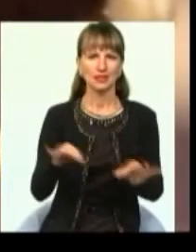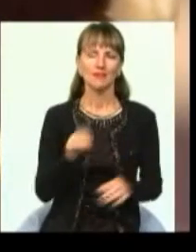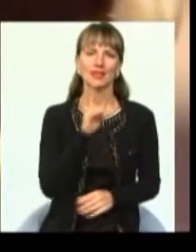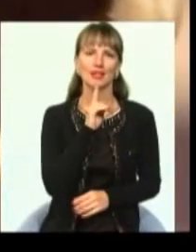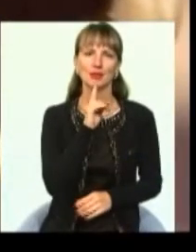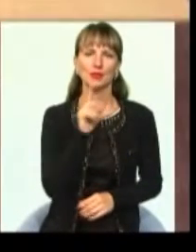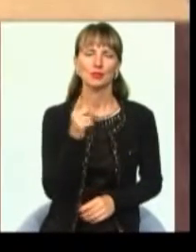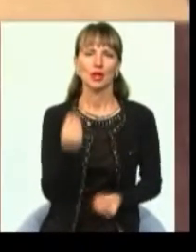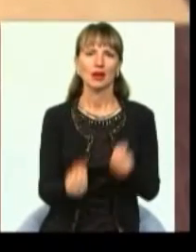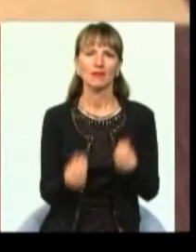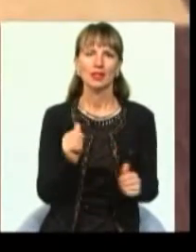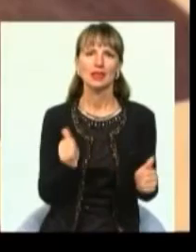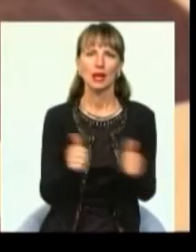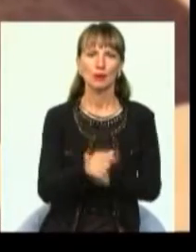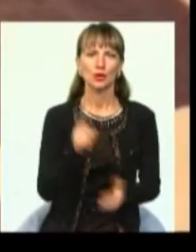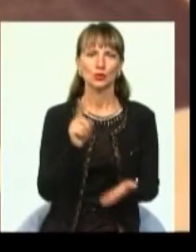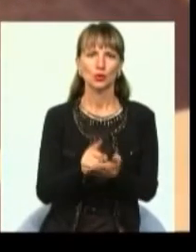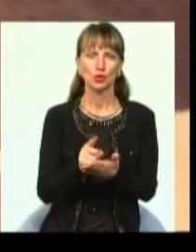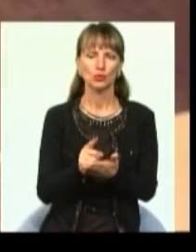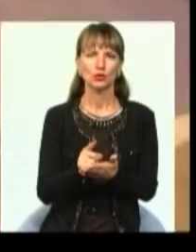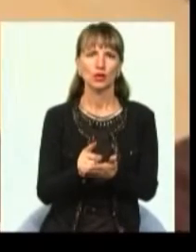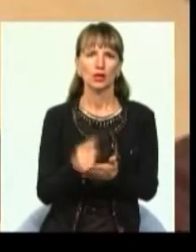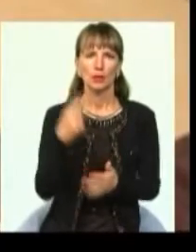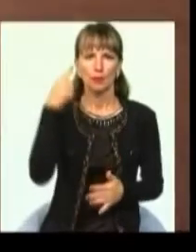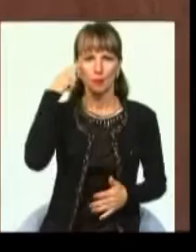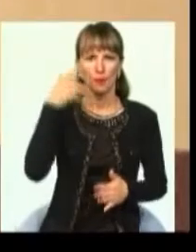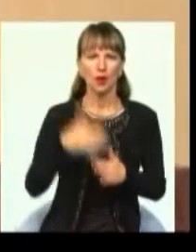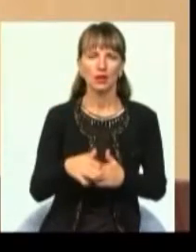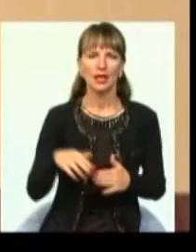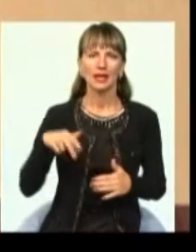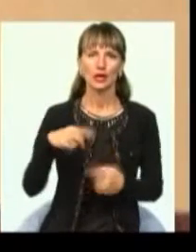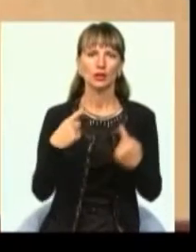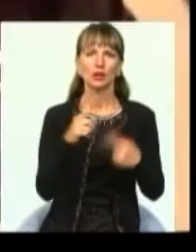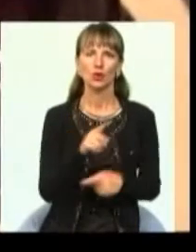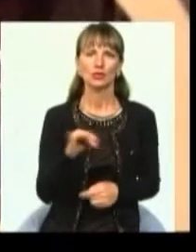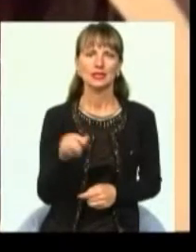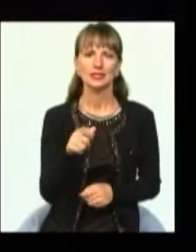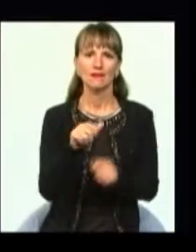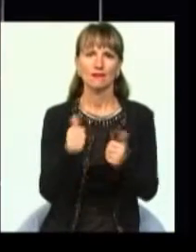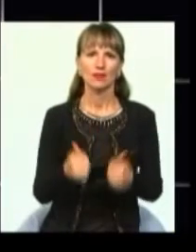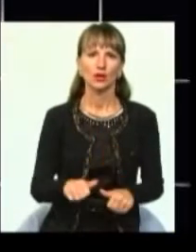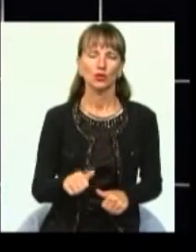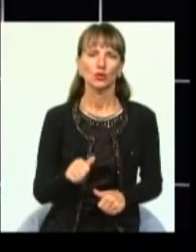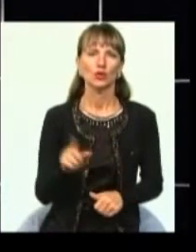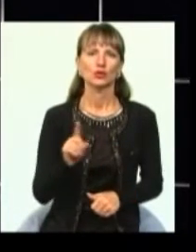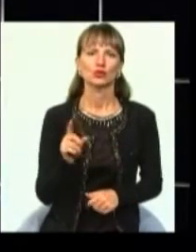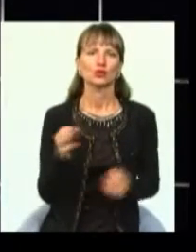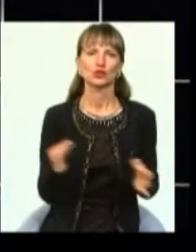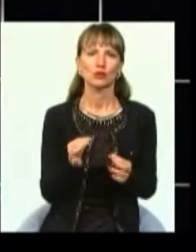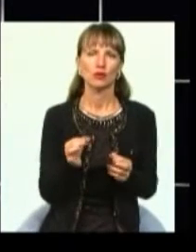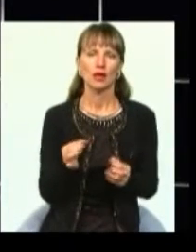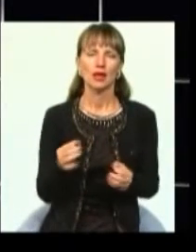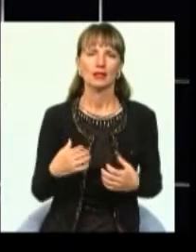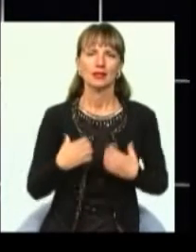увагу. Адже гравець наперед повинен прорахувати хід кожної з фігур, стежити, чи нічого не загрожує його шаховій армії, а також